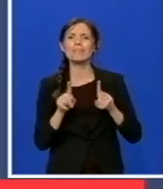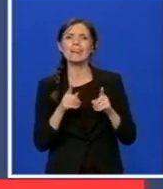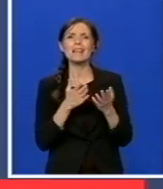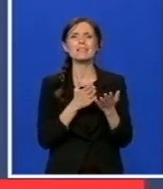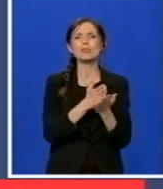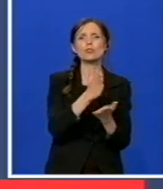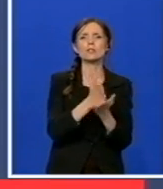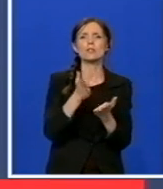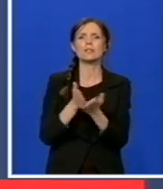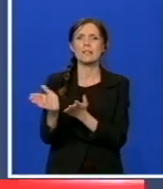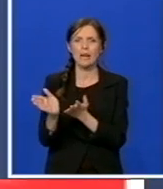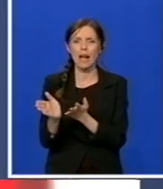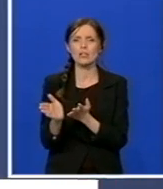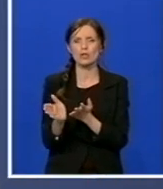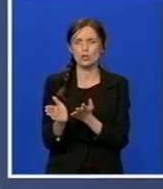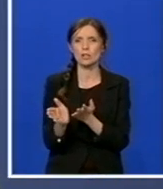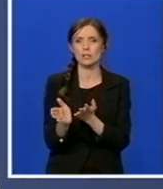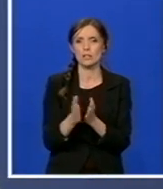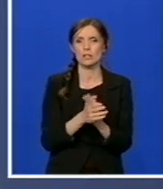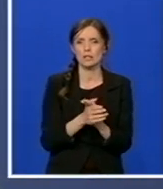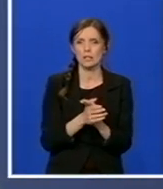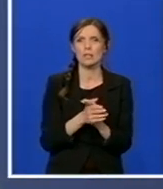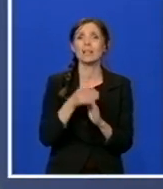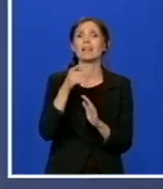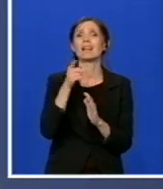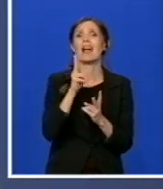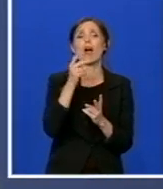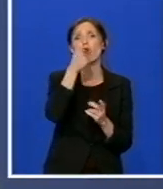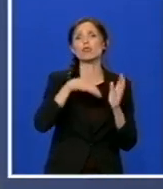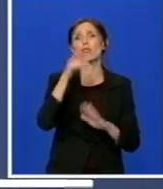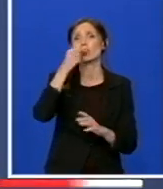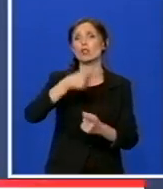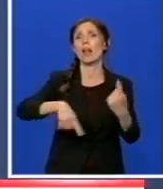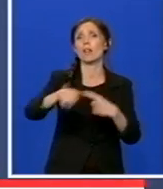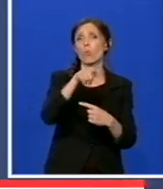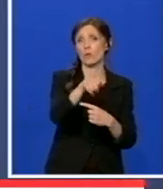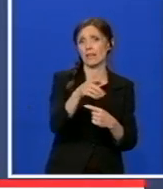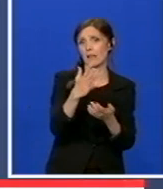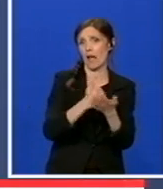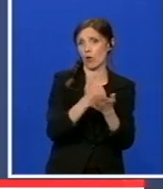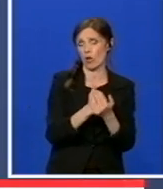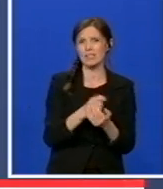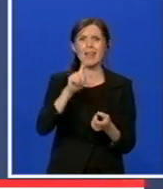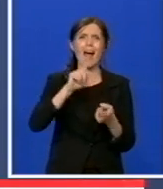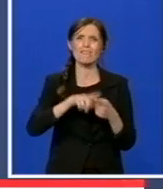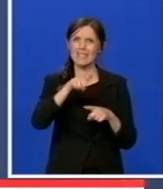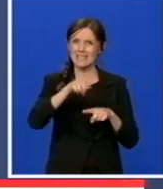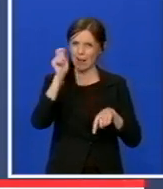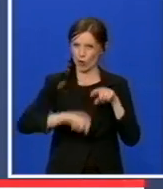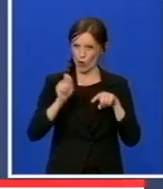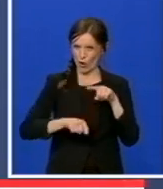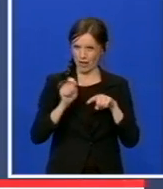postiže što veća učestalost njihove primene. Kad je u pitanju kaznena politika, ona generalno